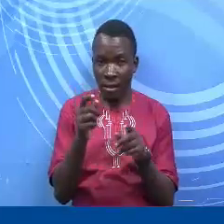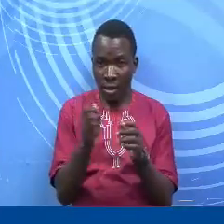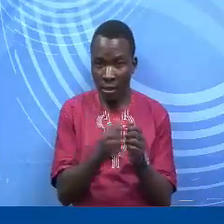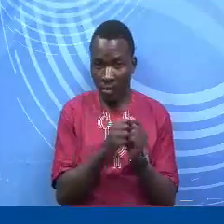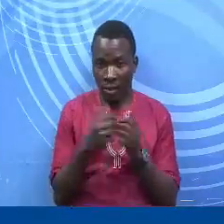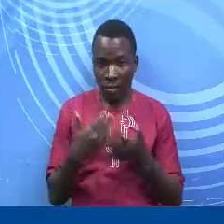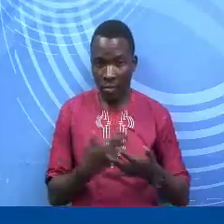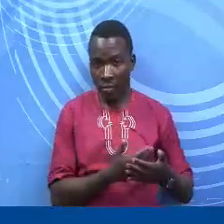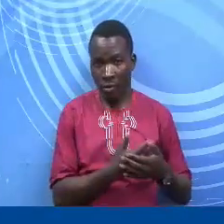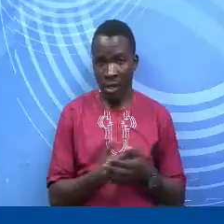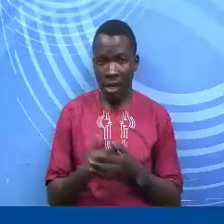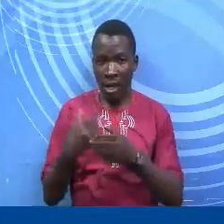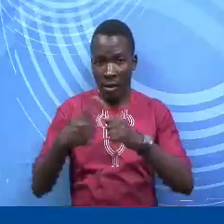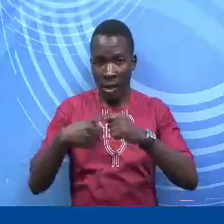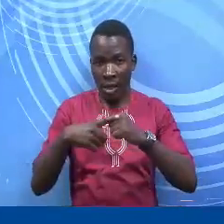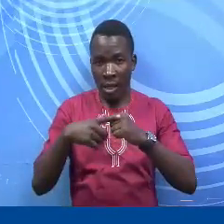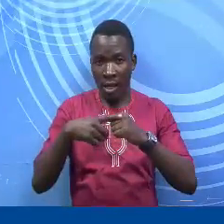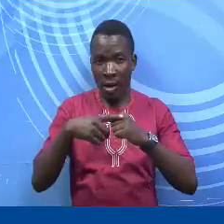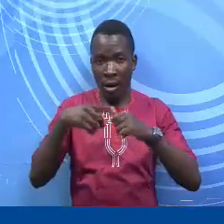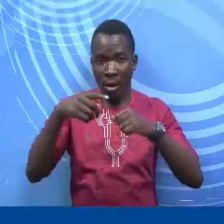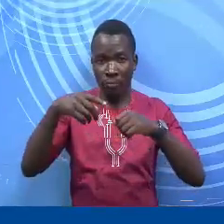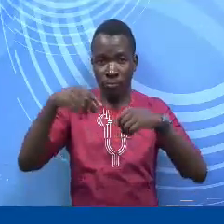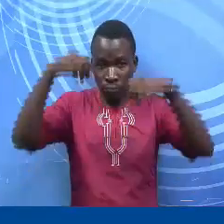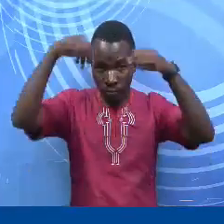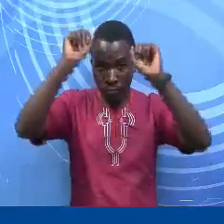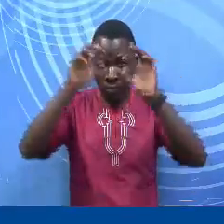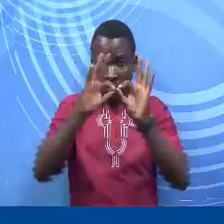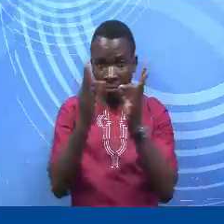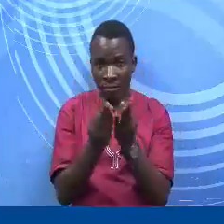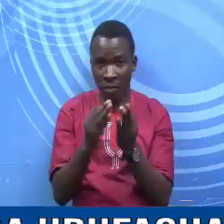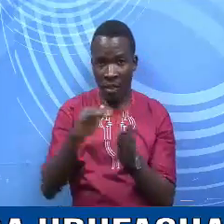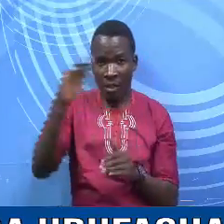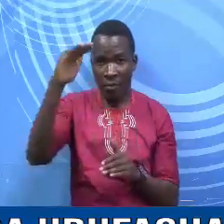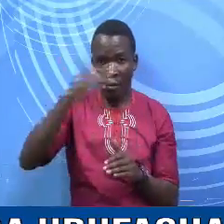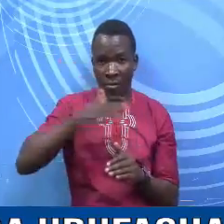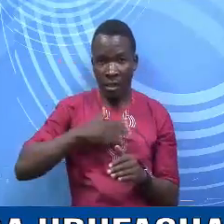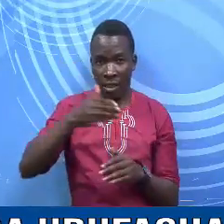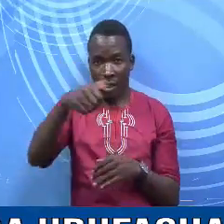Baradutaye. Mukuru w'umuryango arahagiye nawe ni mukuru wanjye nawe yarabyaye